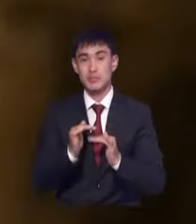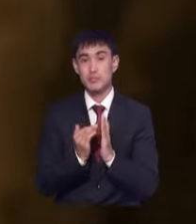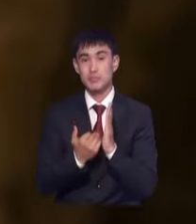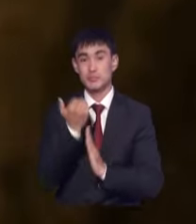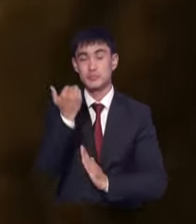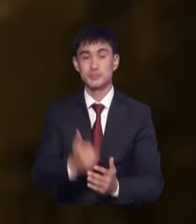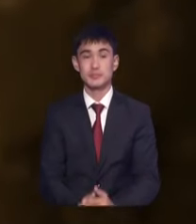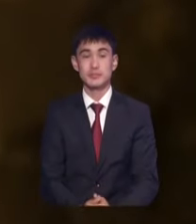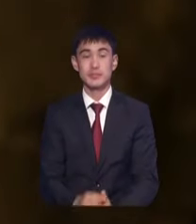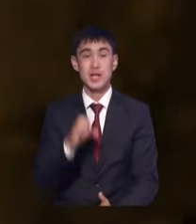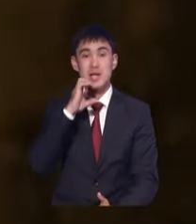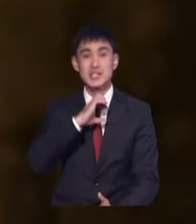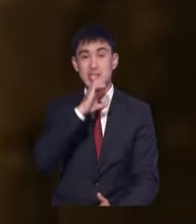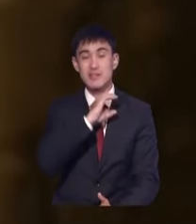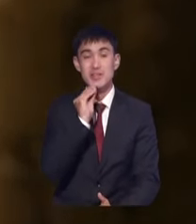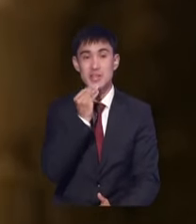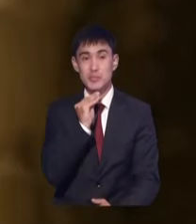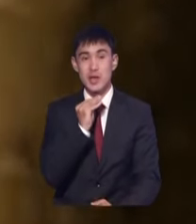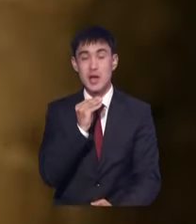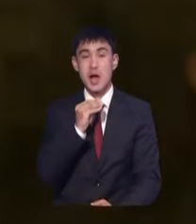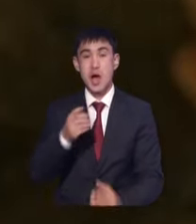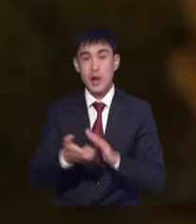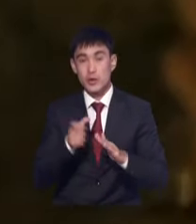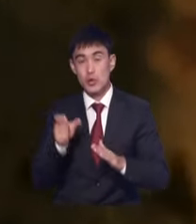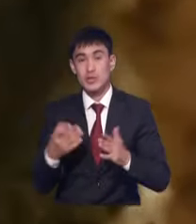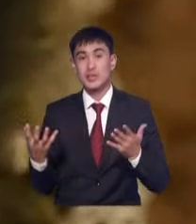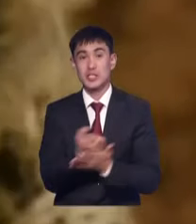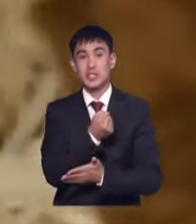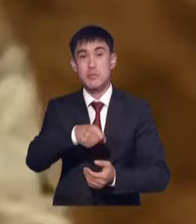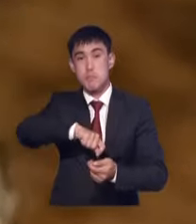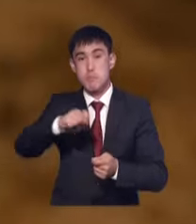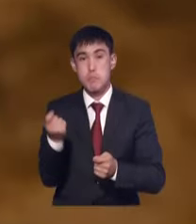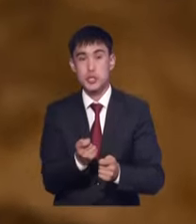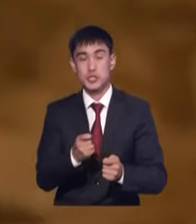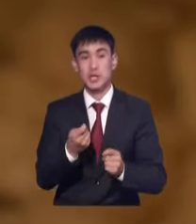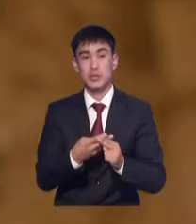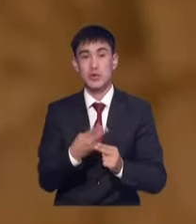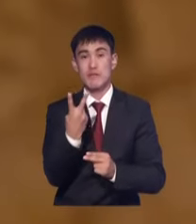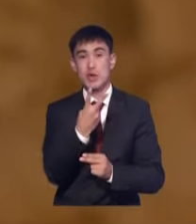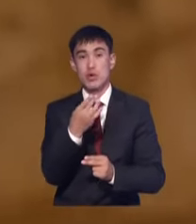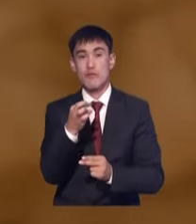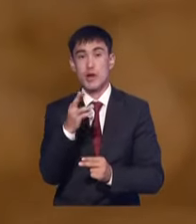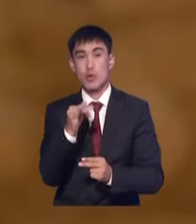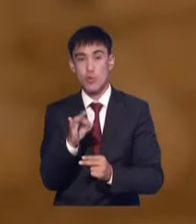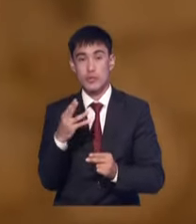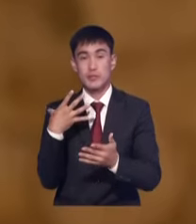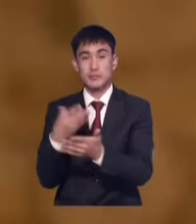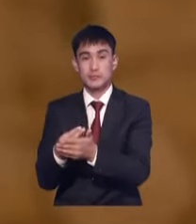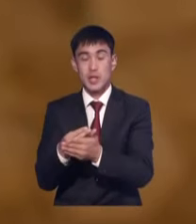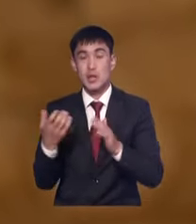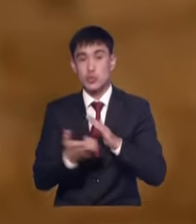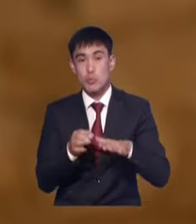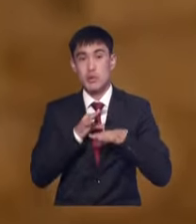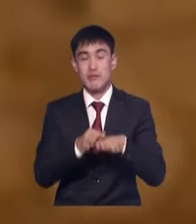Последний день на севере Египта археологи нашли меч, принадлежащий фараону Рамзесу II, сообщило Министерство туризма и древности страны.